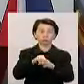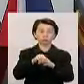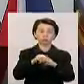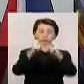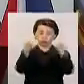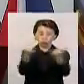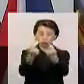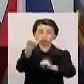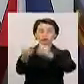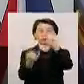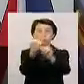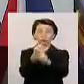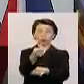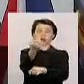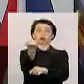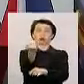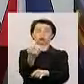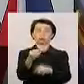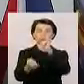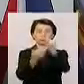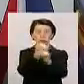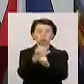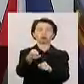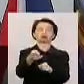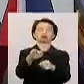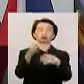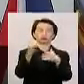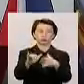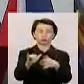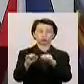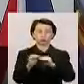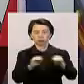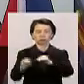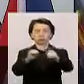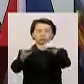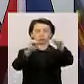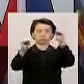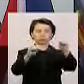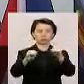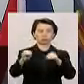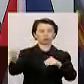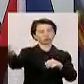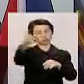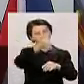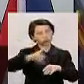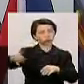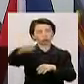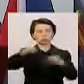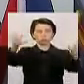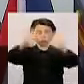antarabangsa, ya. Sedikit antarabangsa yang bergerak di merata tempat di negara-negara